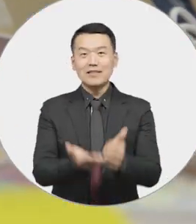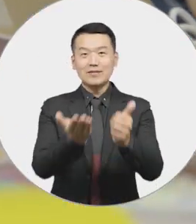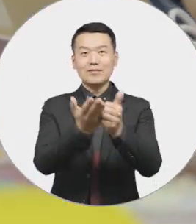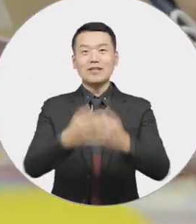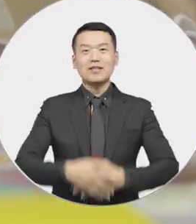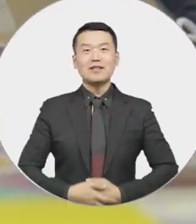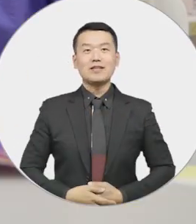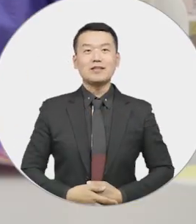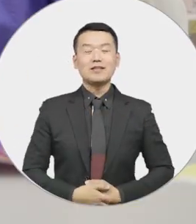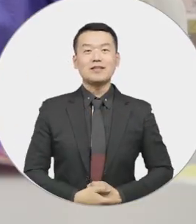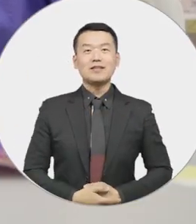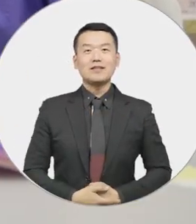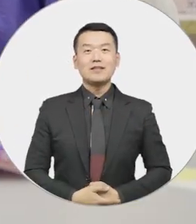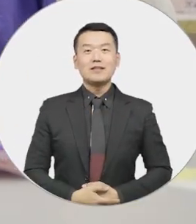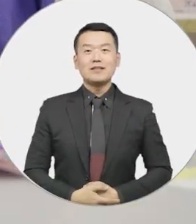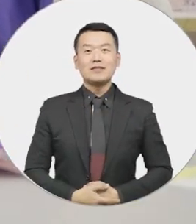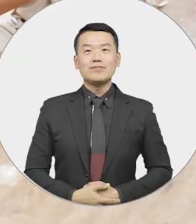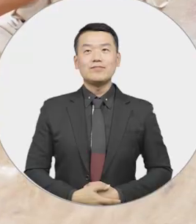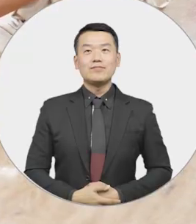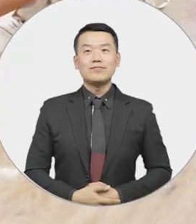기릅니다.